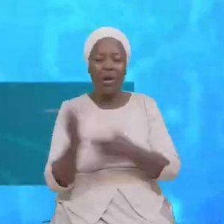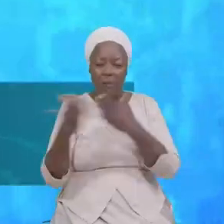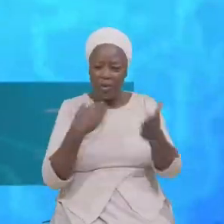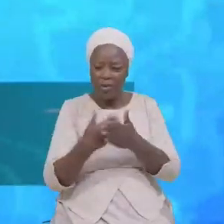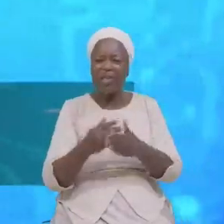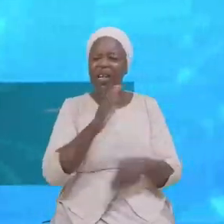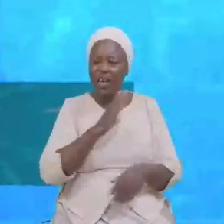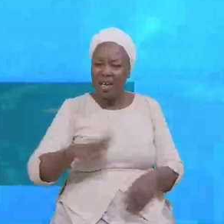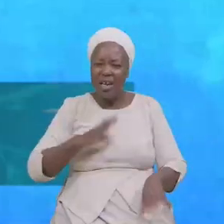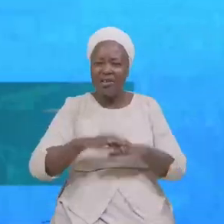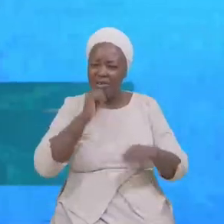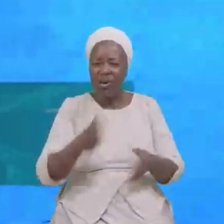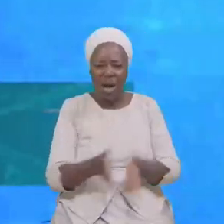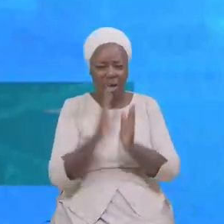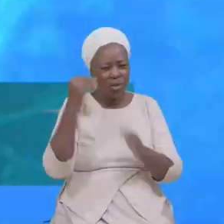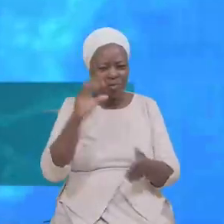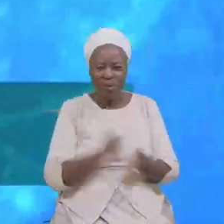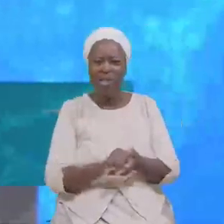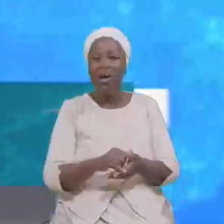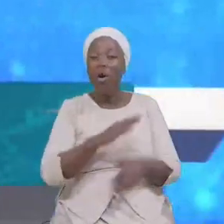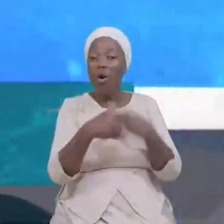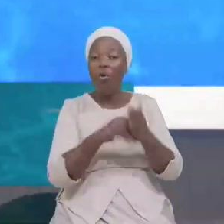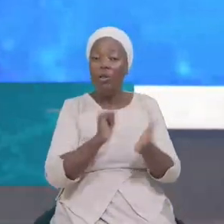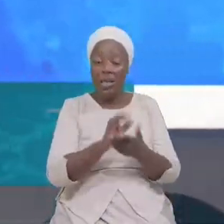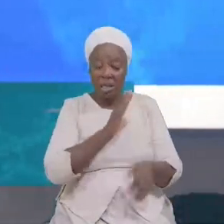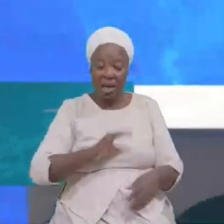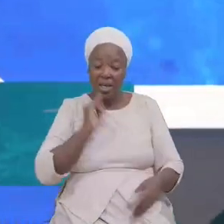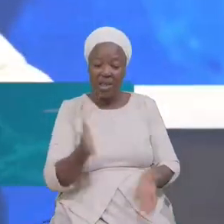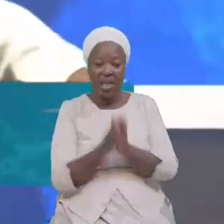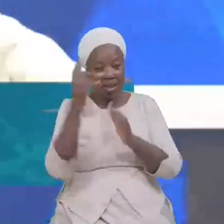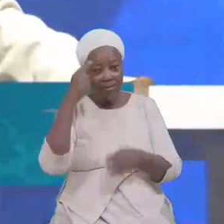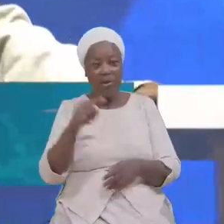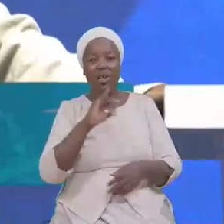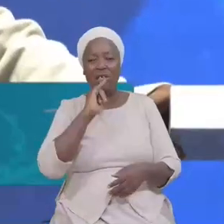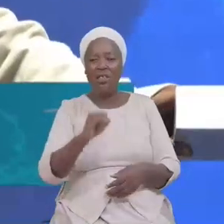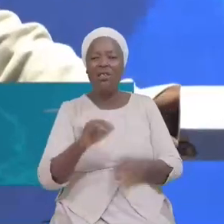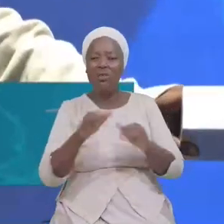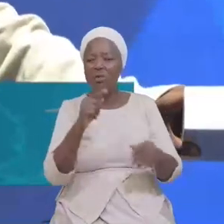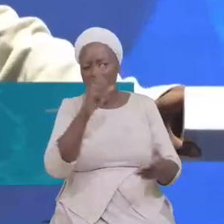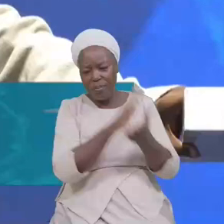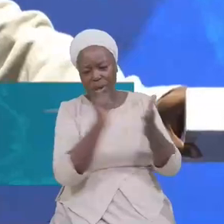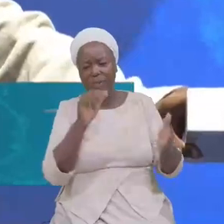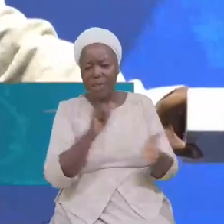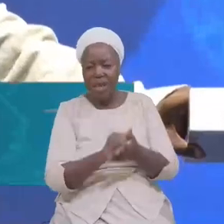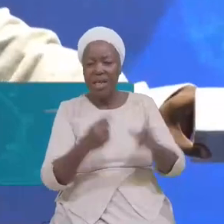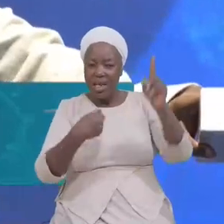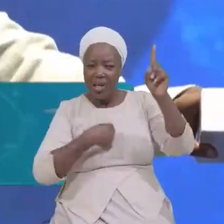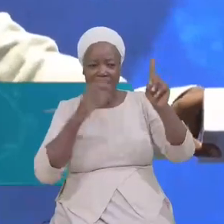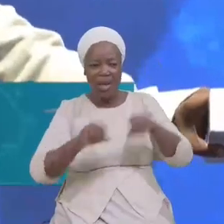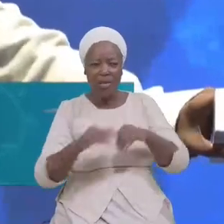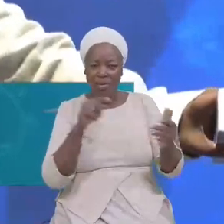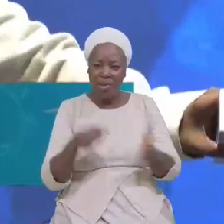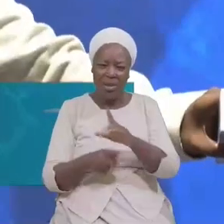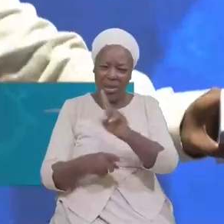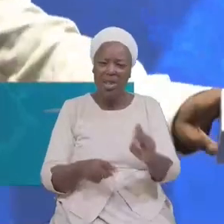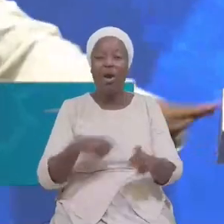demande pas ça. Tout ce qu'il demande, c'est, est-ce que tu crois que je peux faire ça? Tout ce qu'il demande,